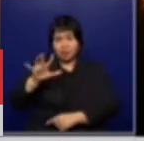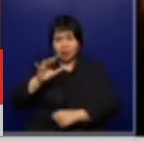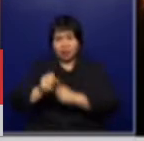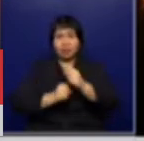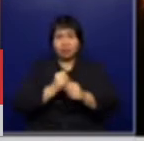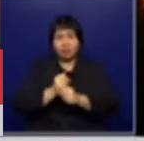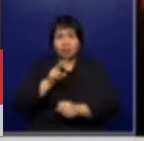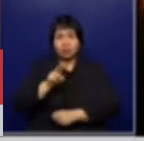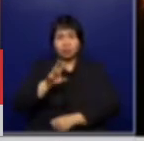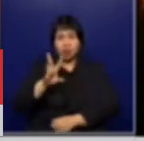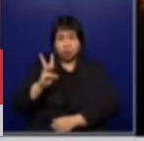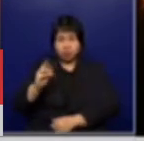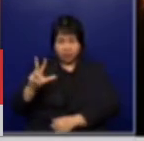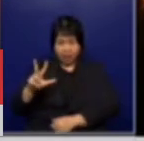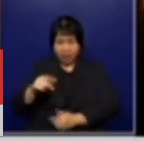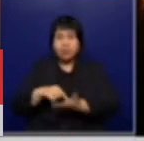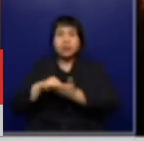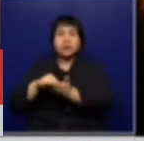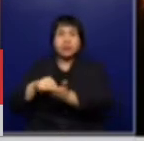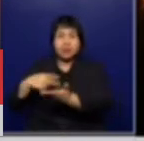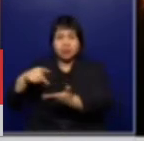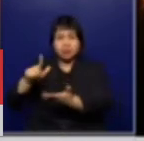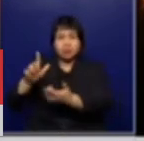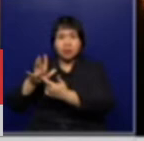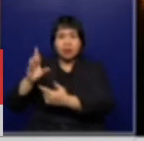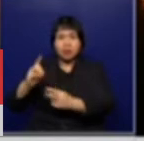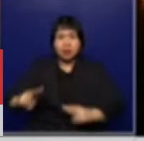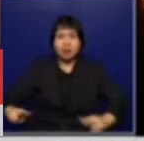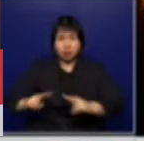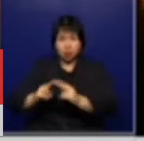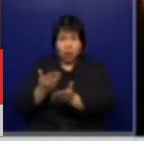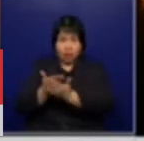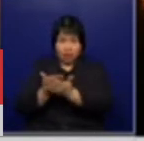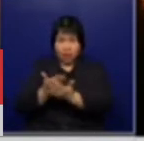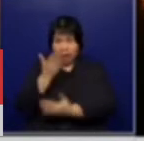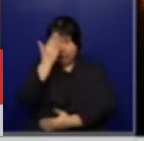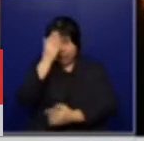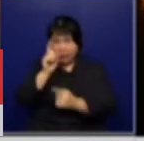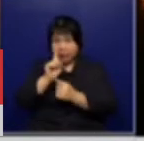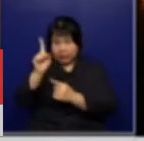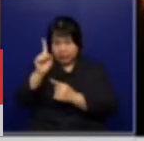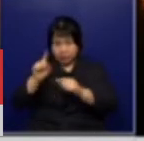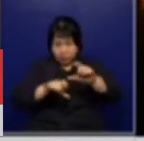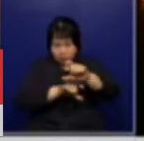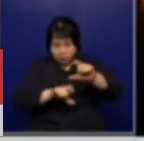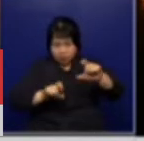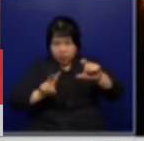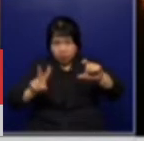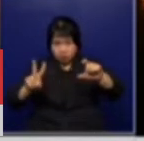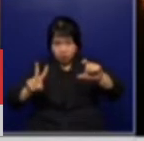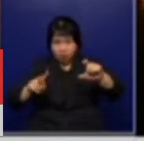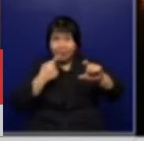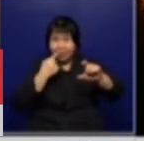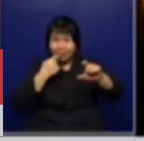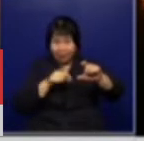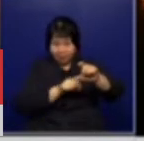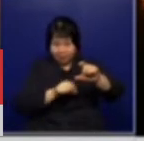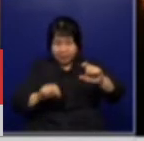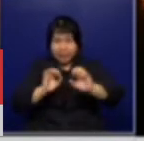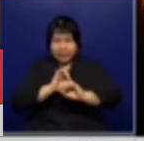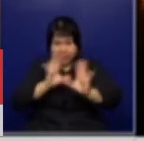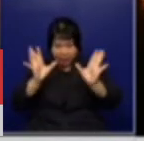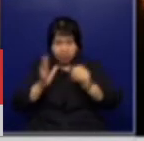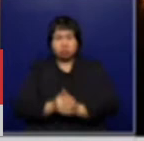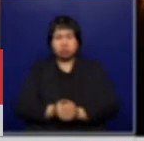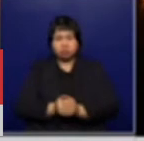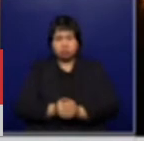2563เสนอปลัดกระทรวงการคลังในหน้าแรกนะคะย่อหน้าที่2ระบุไว้ชัดเจนค่ะว่าไม่สามาร